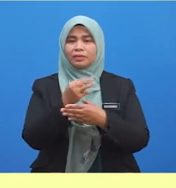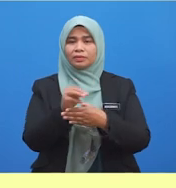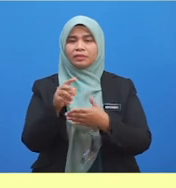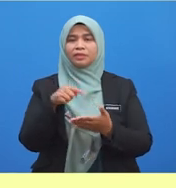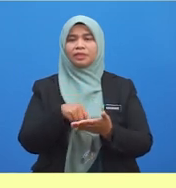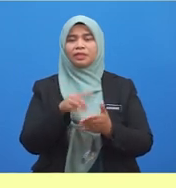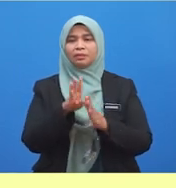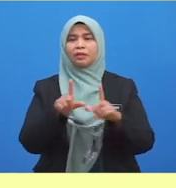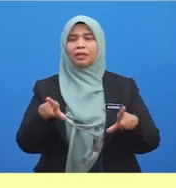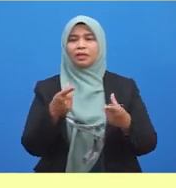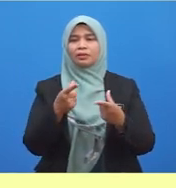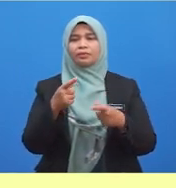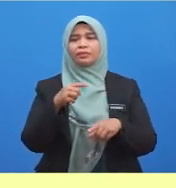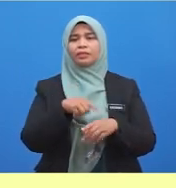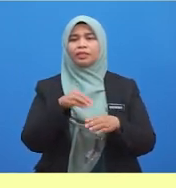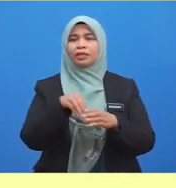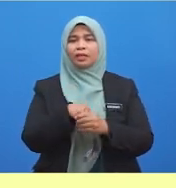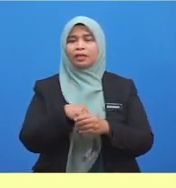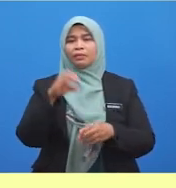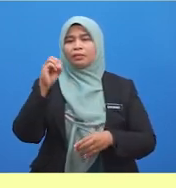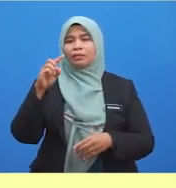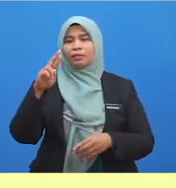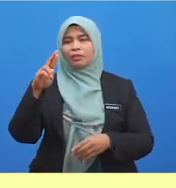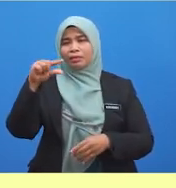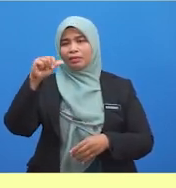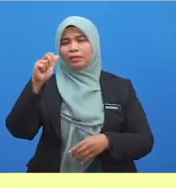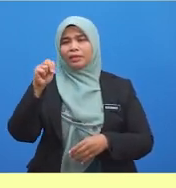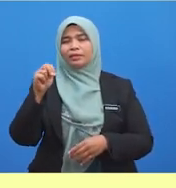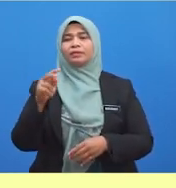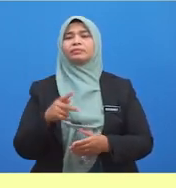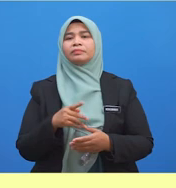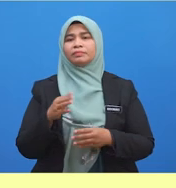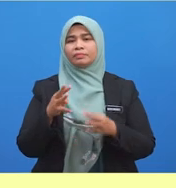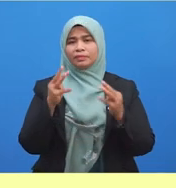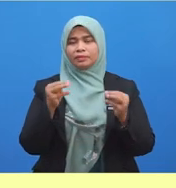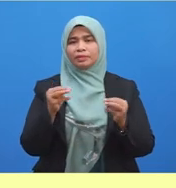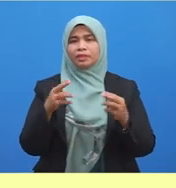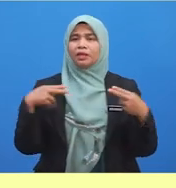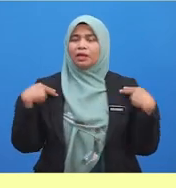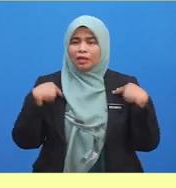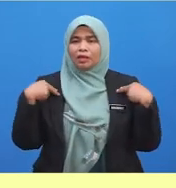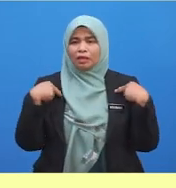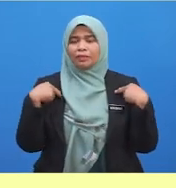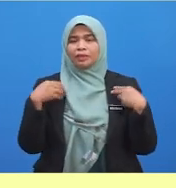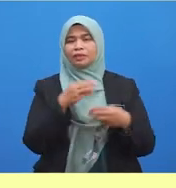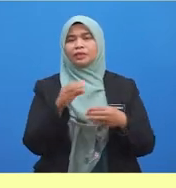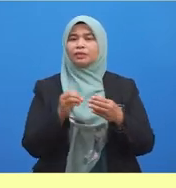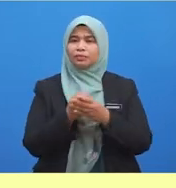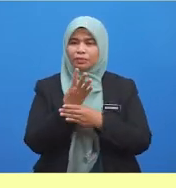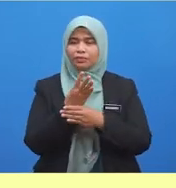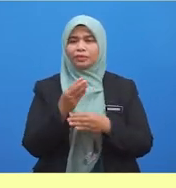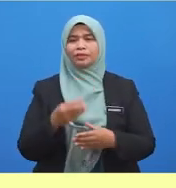tumbuhan. Bagi haiwan dan manusia, ia berlaku di dalam testis